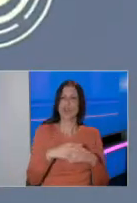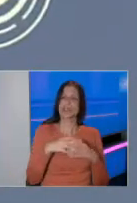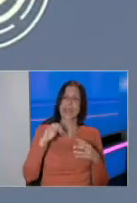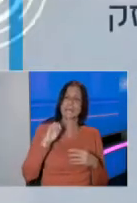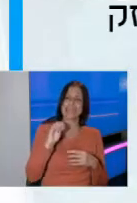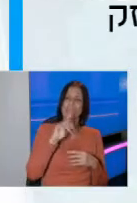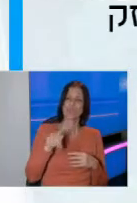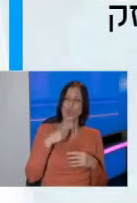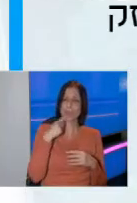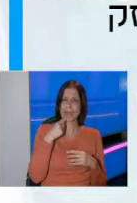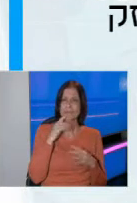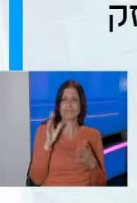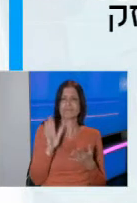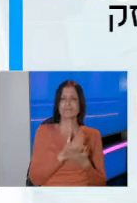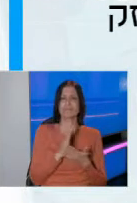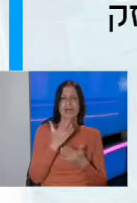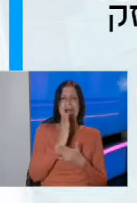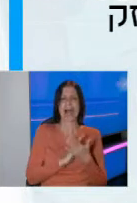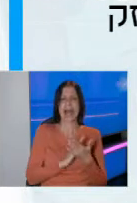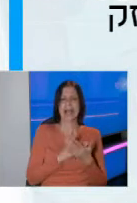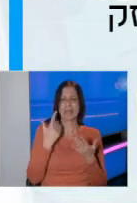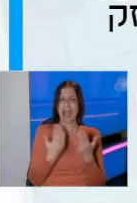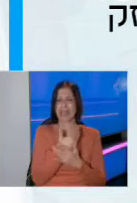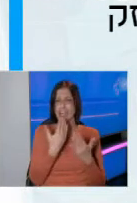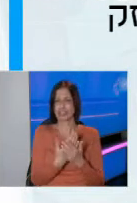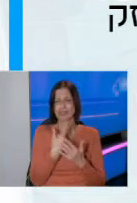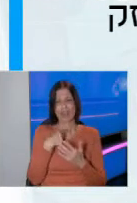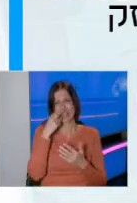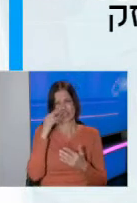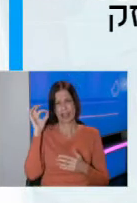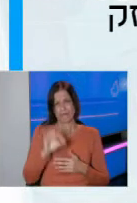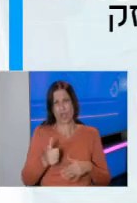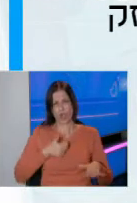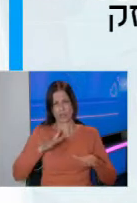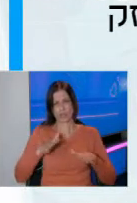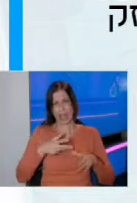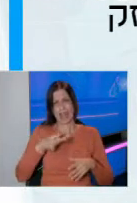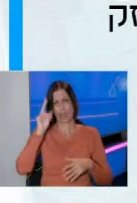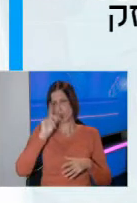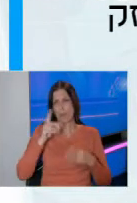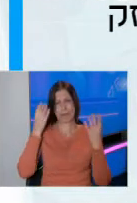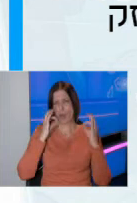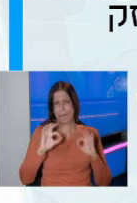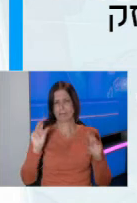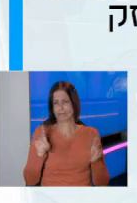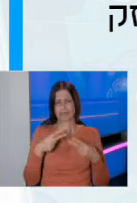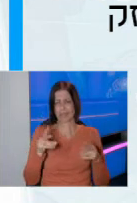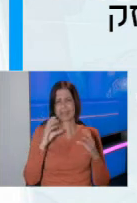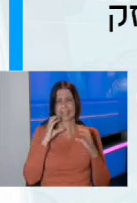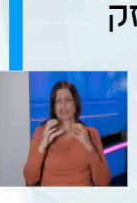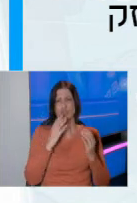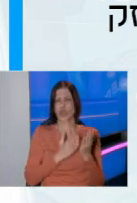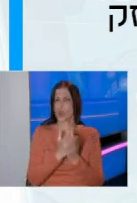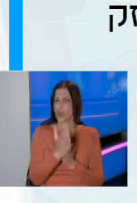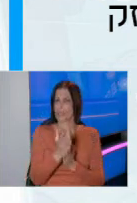מצייץ ככה. הקו בו נקטו חלק מערוצי החדשות כדי לנסות ולפגוע בראש הממשלה ובליכוד אינו מכובד ולא יכול להיחשב כתקשורת הוגנת. זה